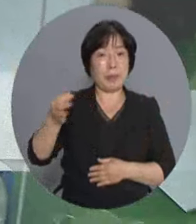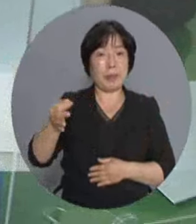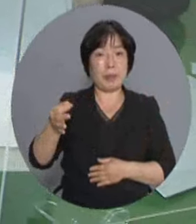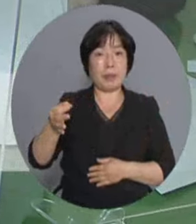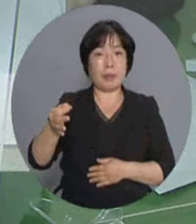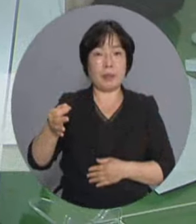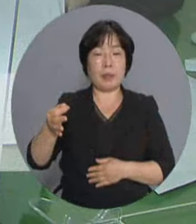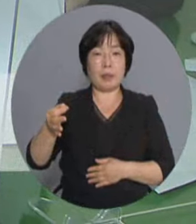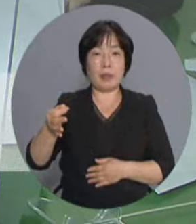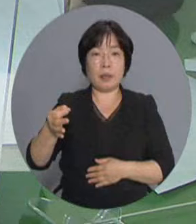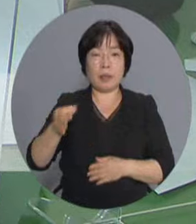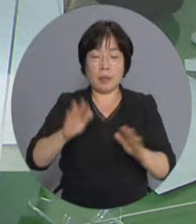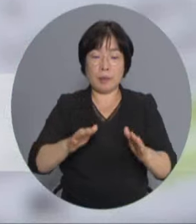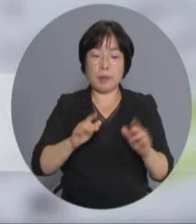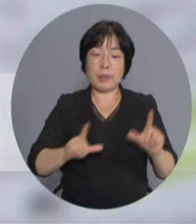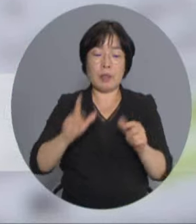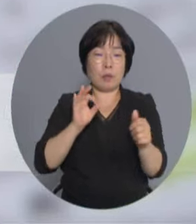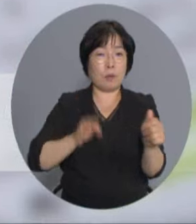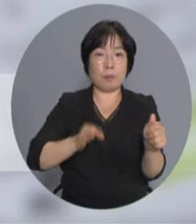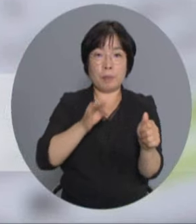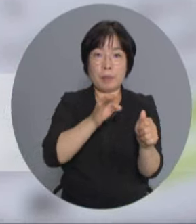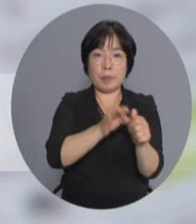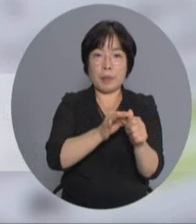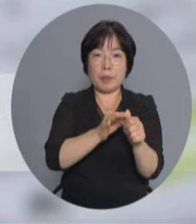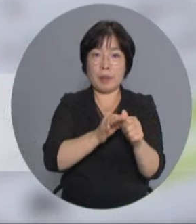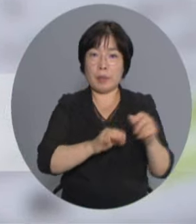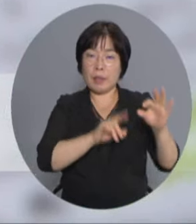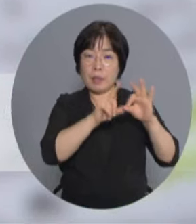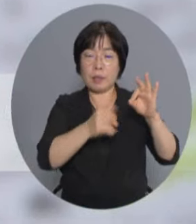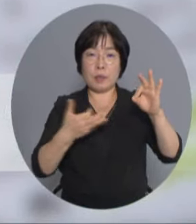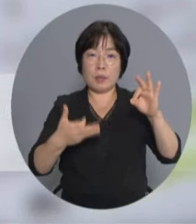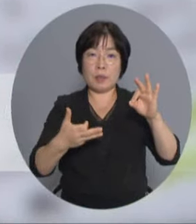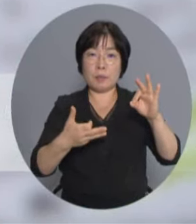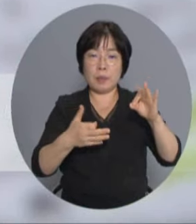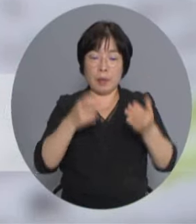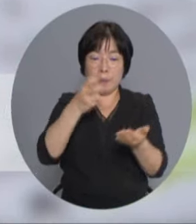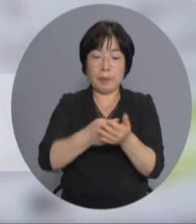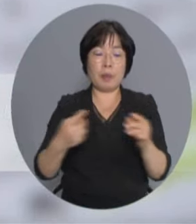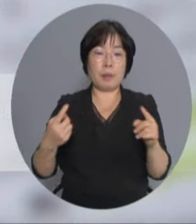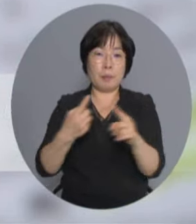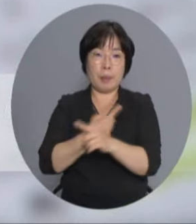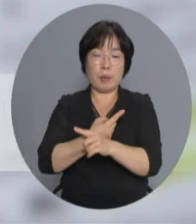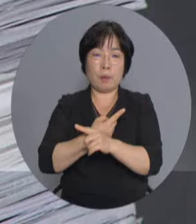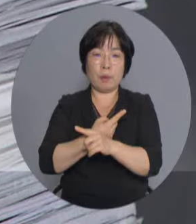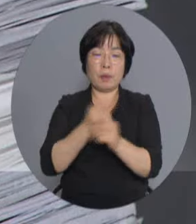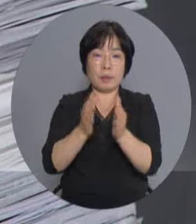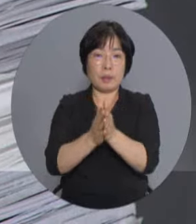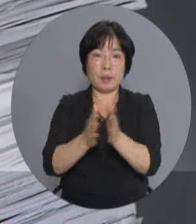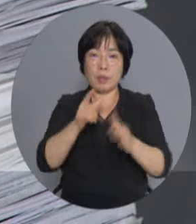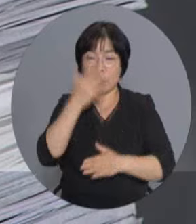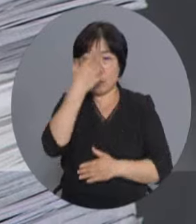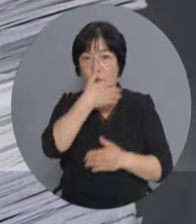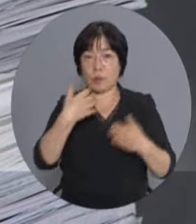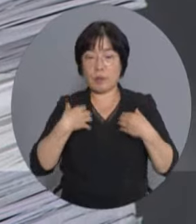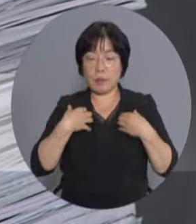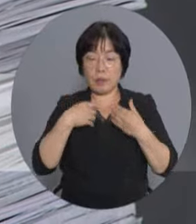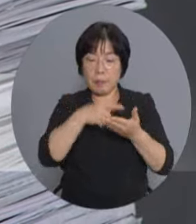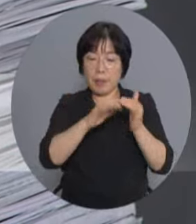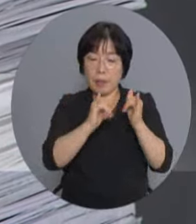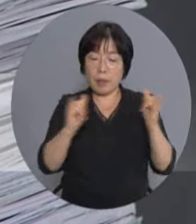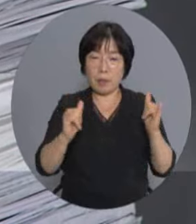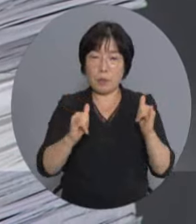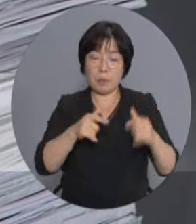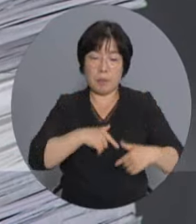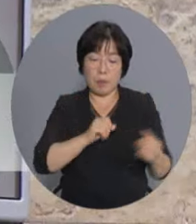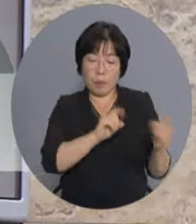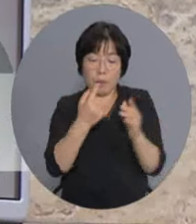지급됩니다. 이번 생활보조비 지급은 지난달 18일 관련 조례 제정에 따른 조치로 여수시는 희생자와 유족들의